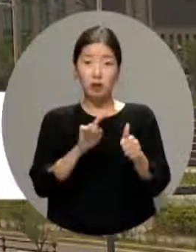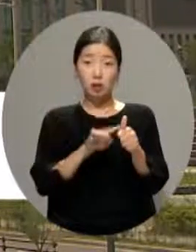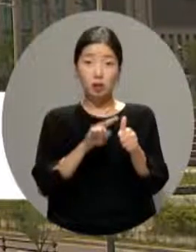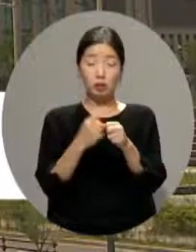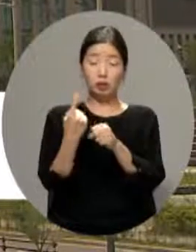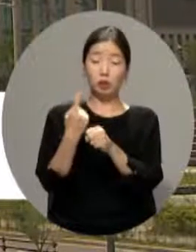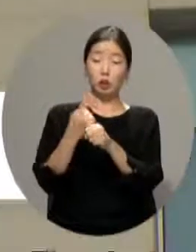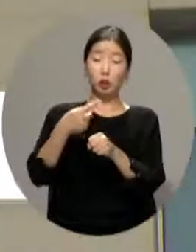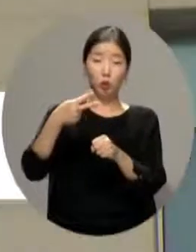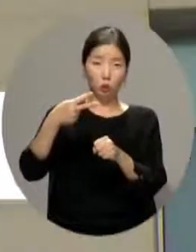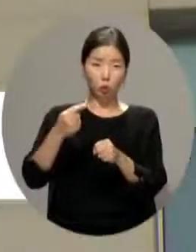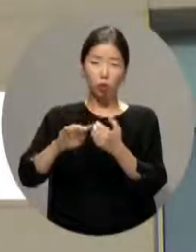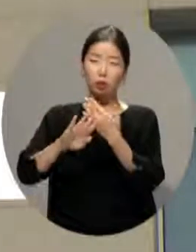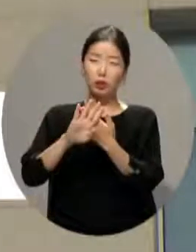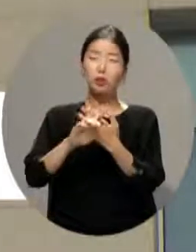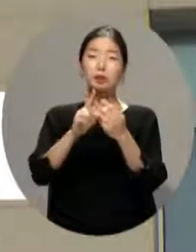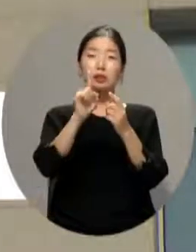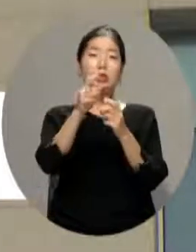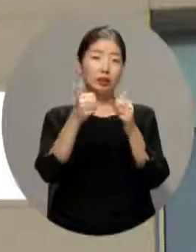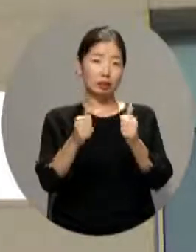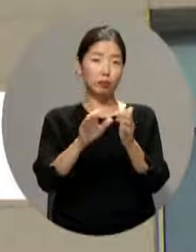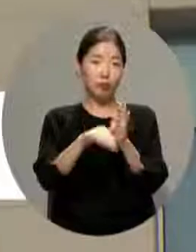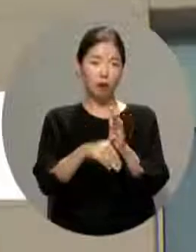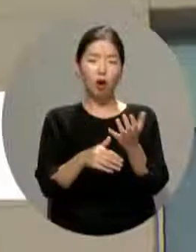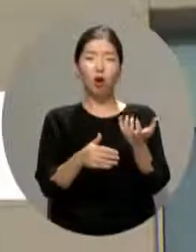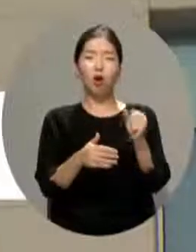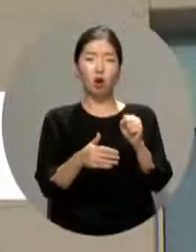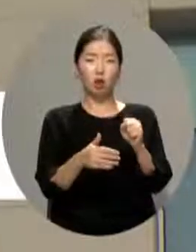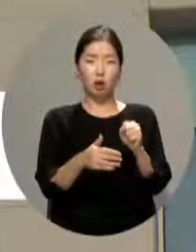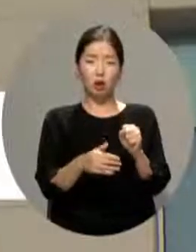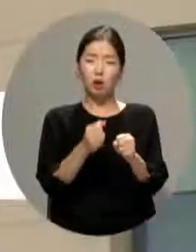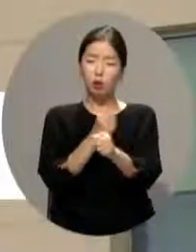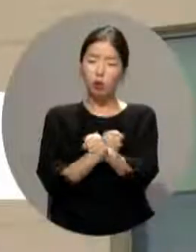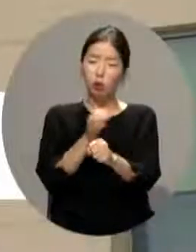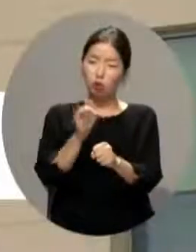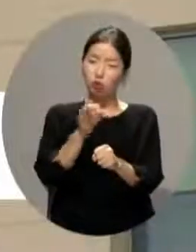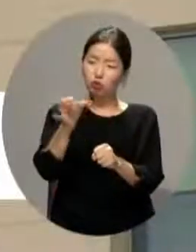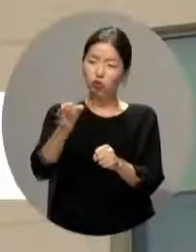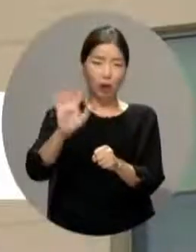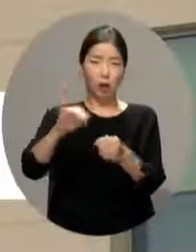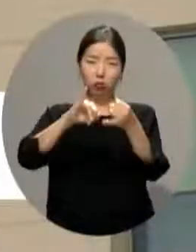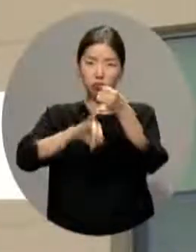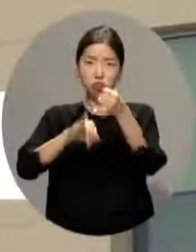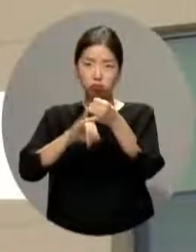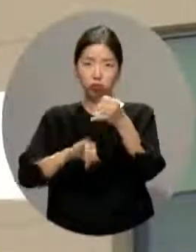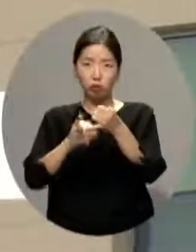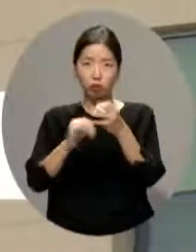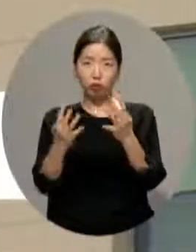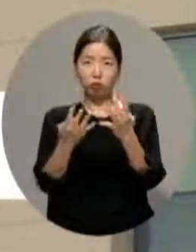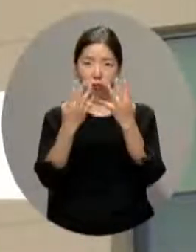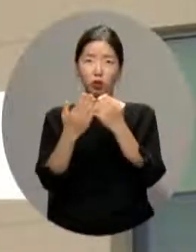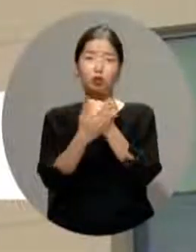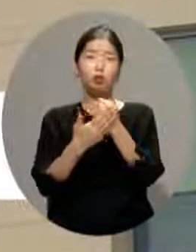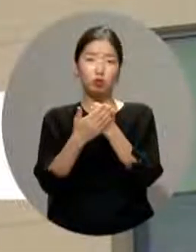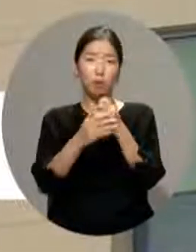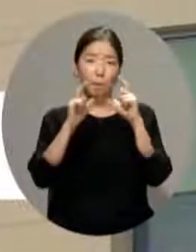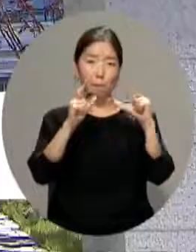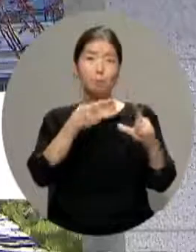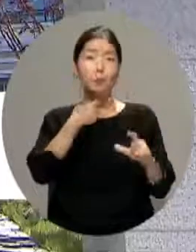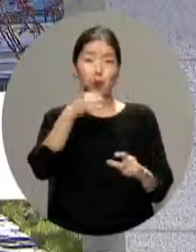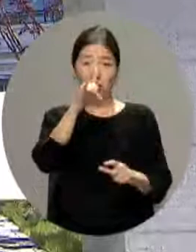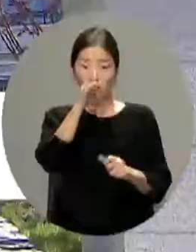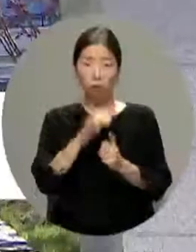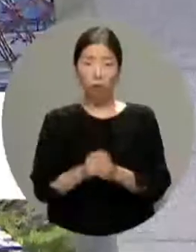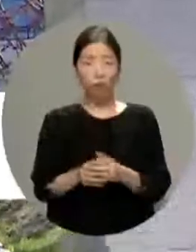지난해 도 또 다른 1심 재판의 통해 억대 교직원 수 닭을 채 불안 혐의로 징역 평에 집행유예가 선고된 바